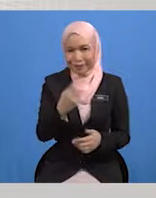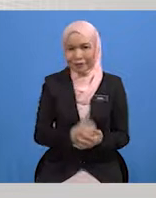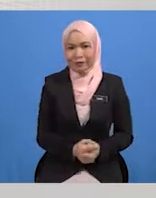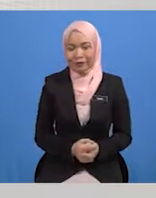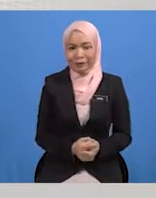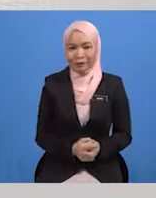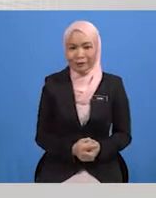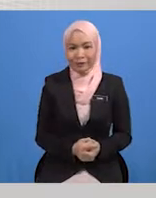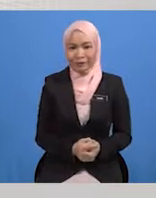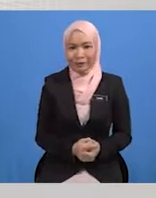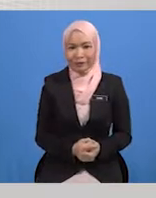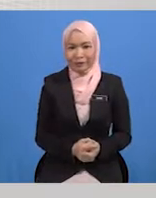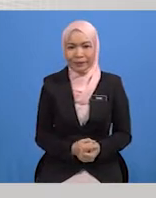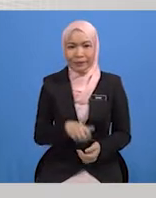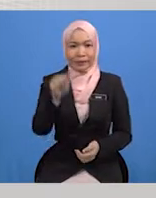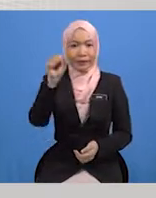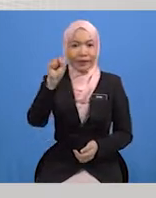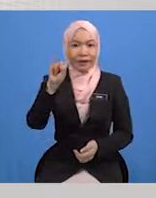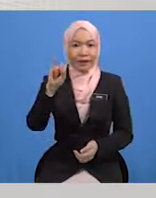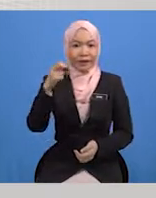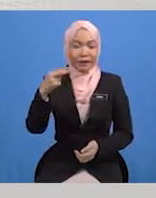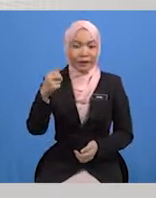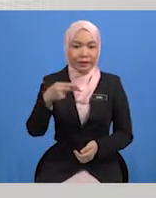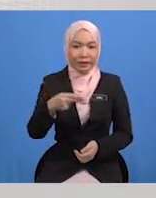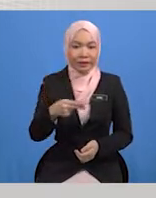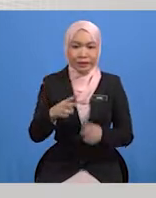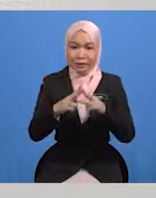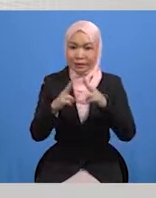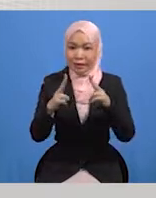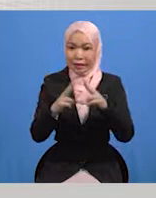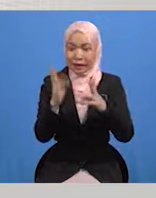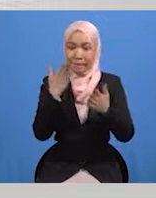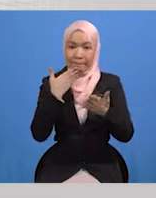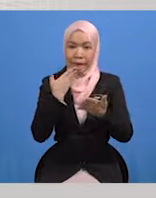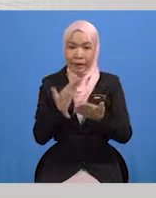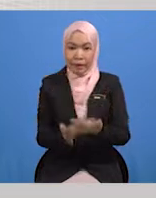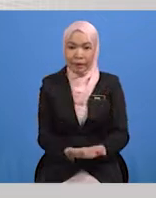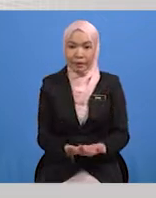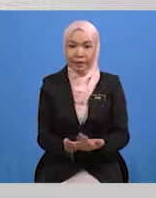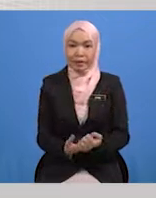Fakta, Asiah Samiah seorang yang berbudi bahasa.